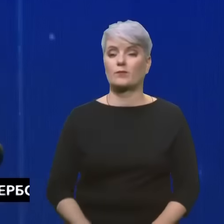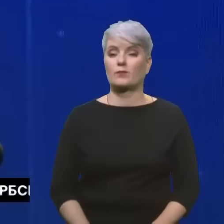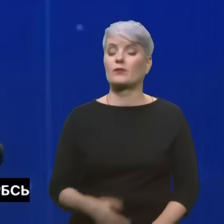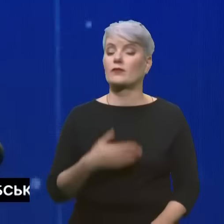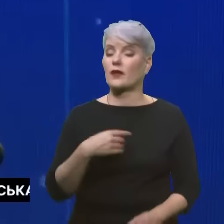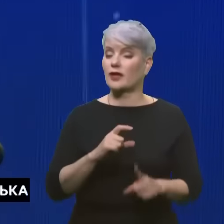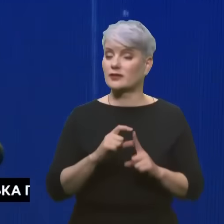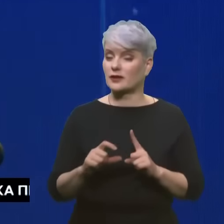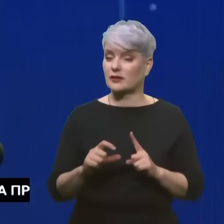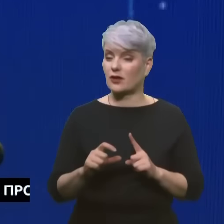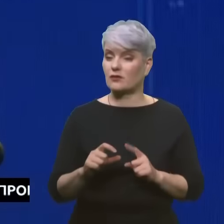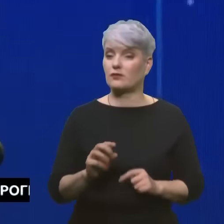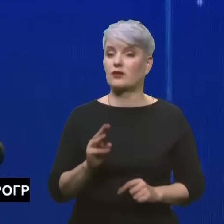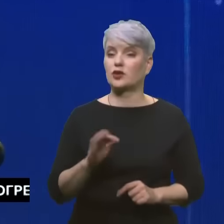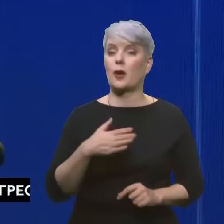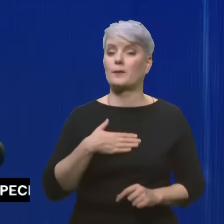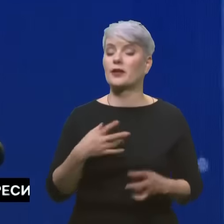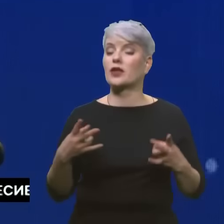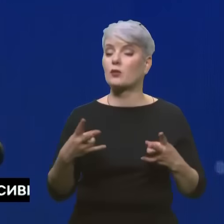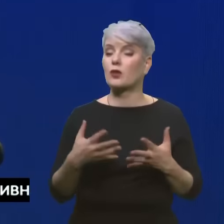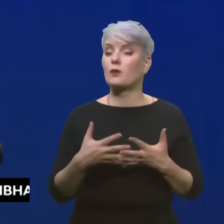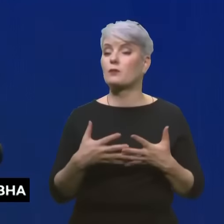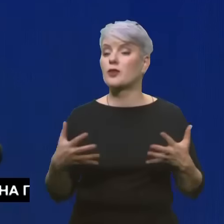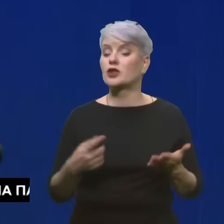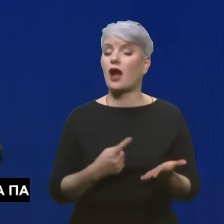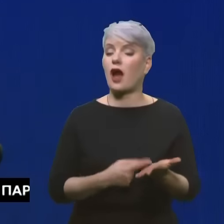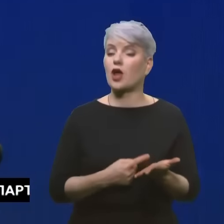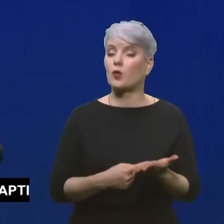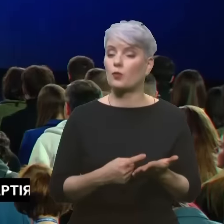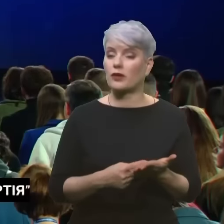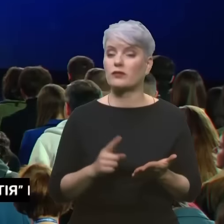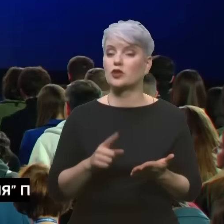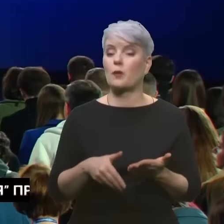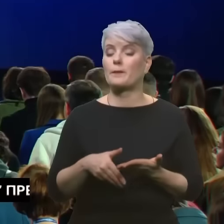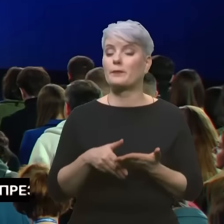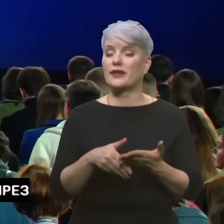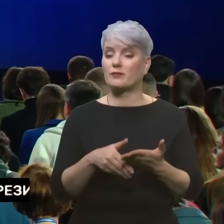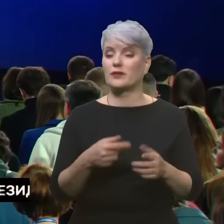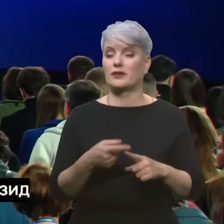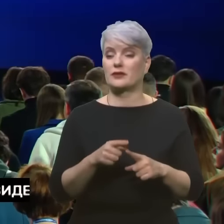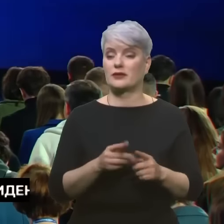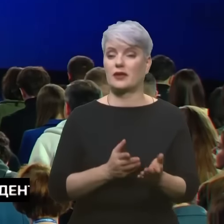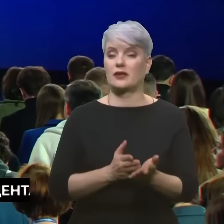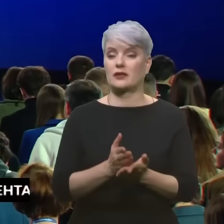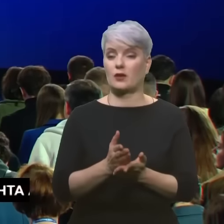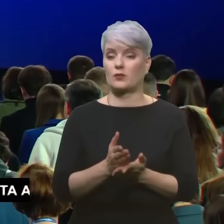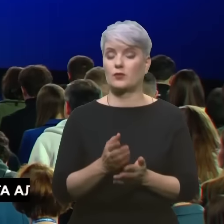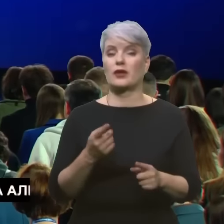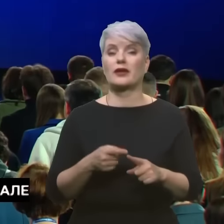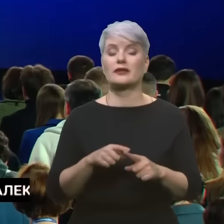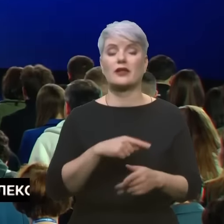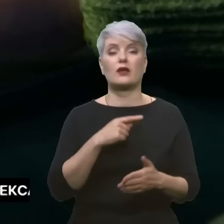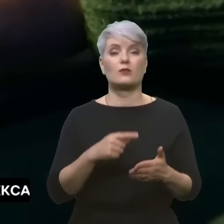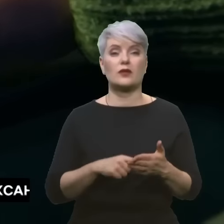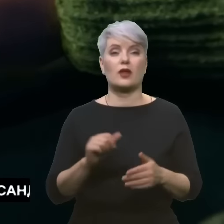Я сказав, що мені потрібно більше аргументів для того, щоб підтримувати цей напрямок, тому що це питання,